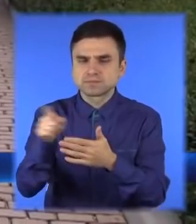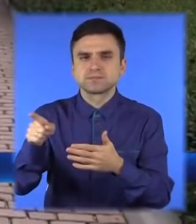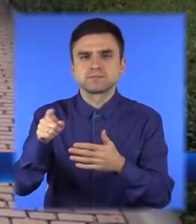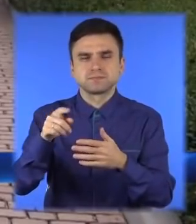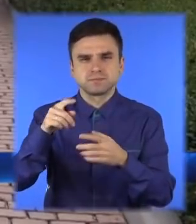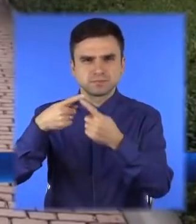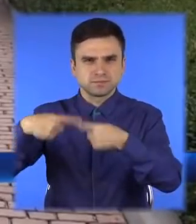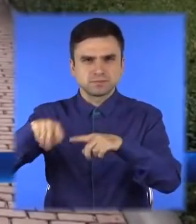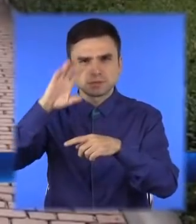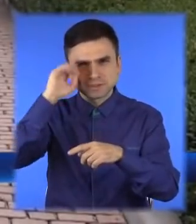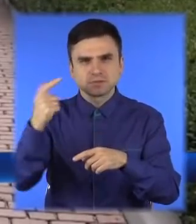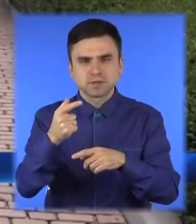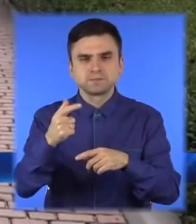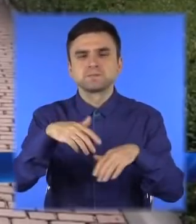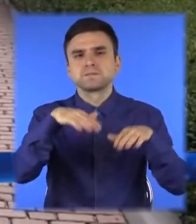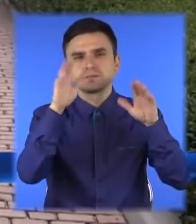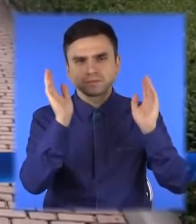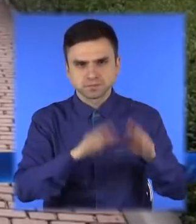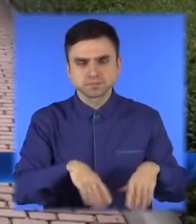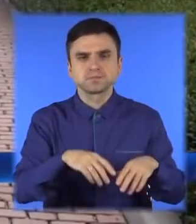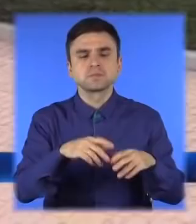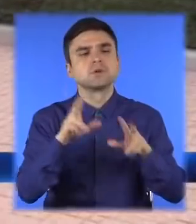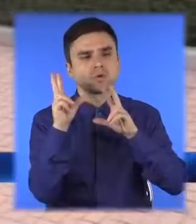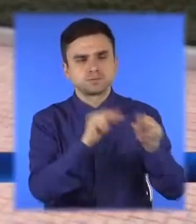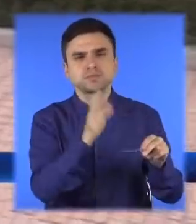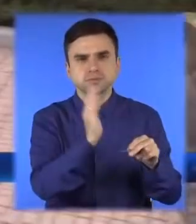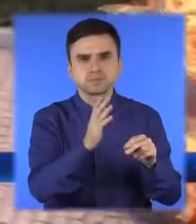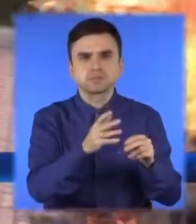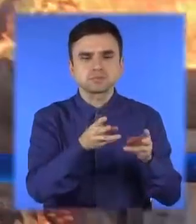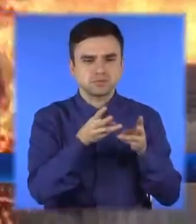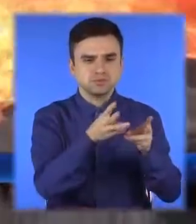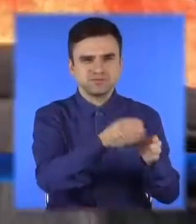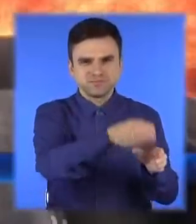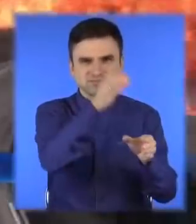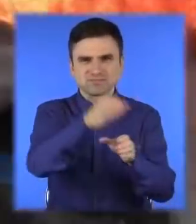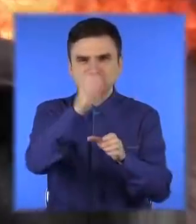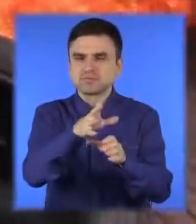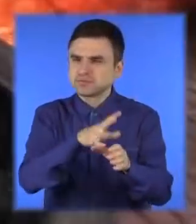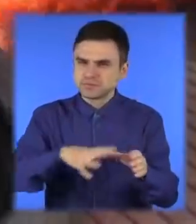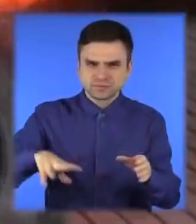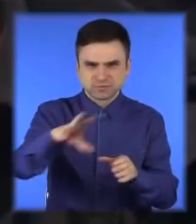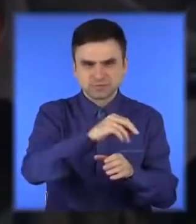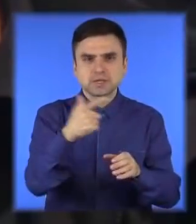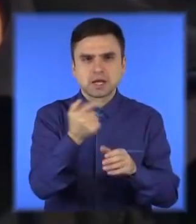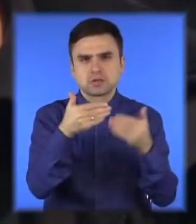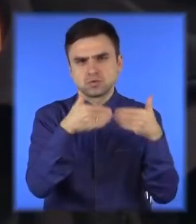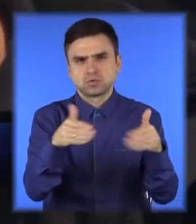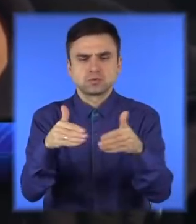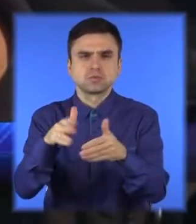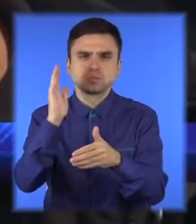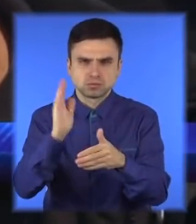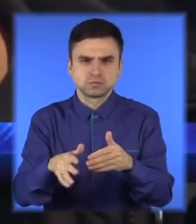таки здається. Обіцяють, блакитне паливо дійде до всіх котелень, а значить місто не залишиться без тепла. Ми